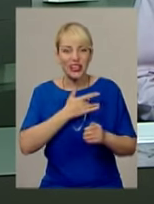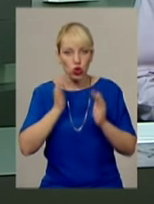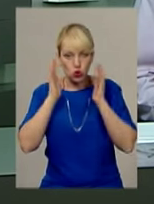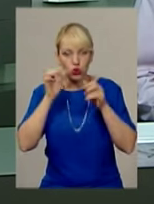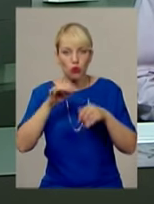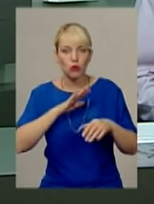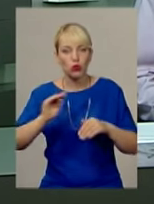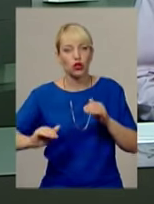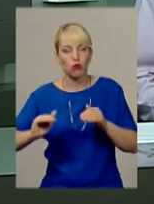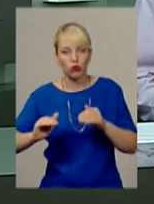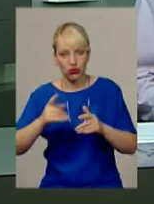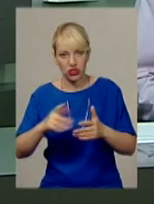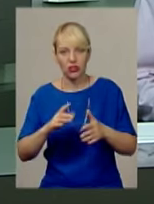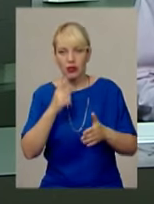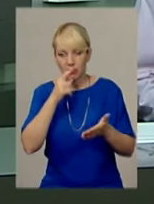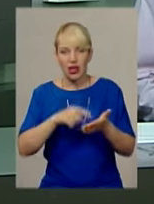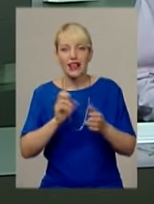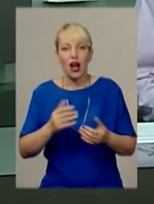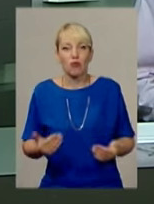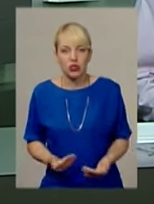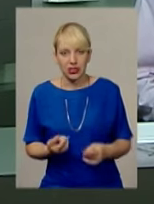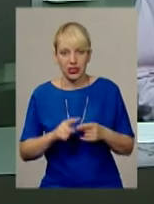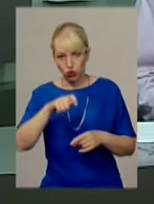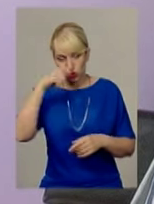пережити спеку без фатальних наслідків – далі у сюжеті.